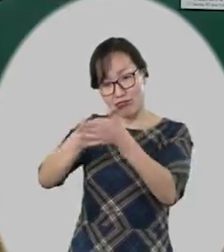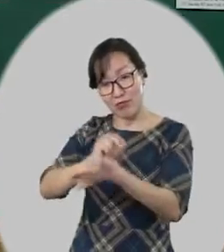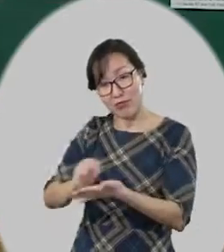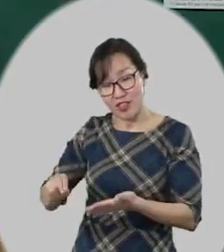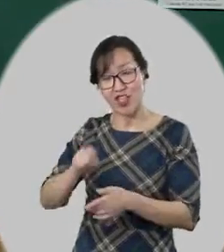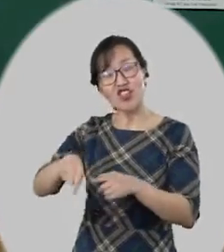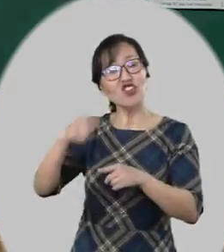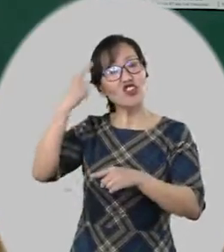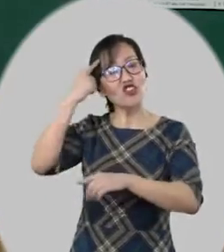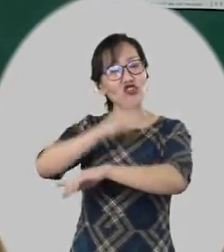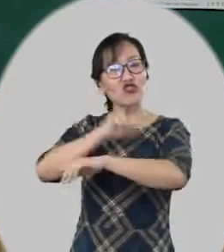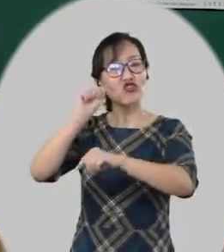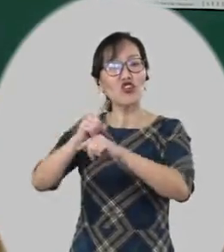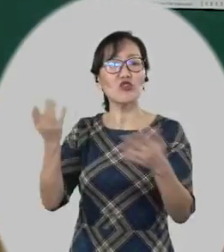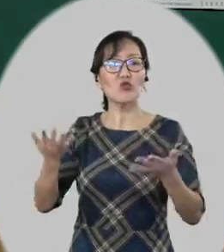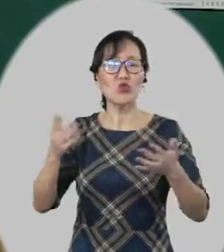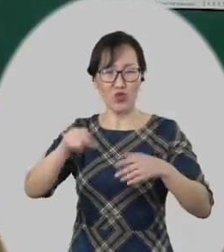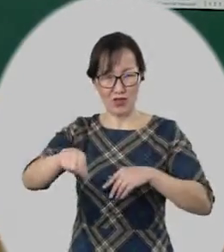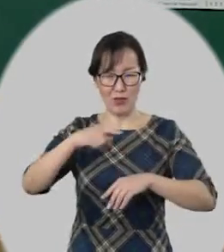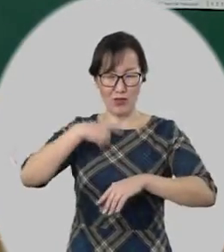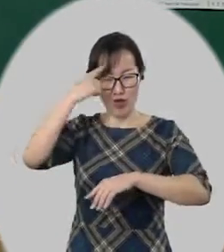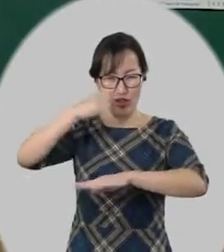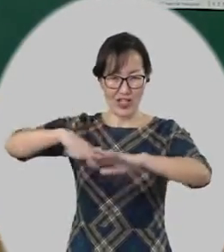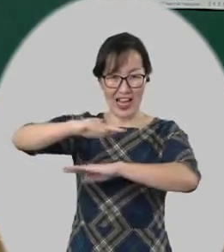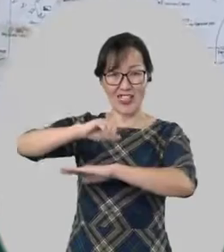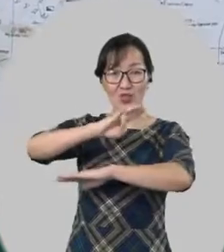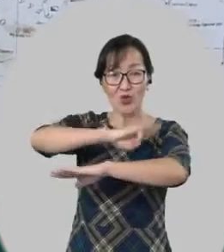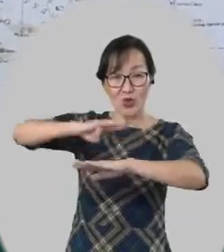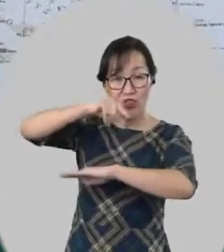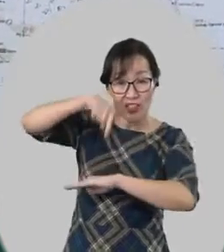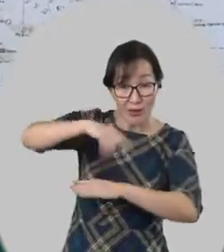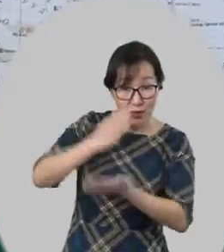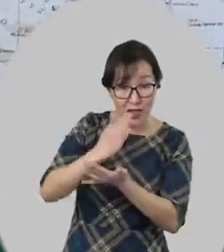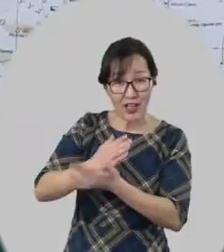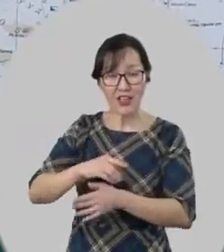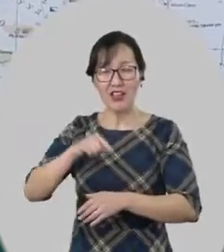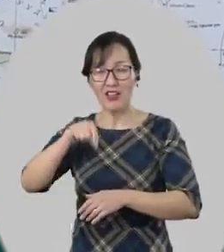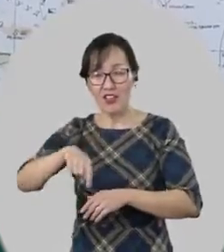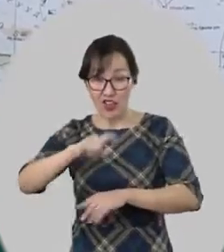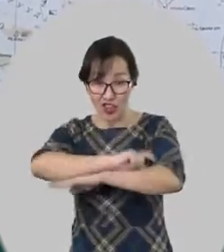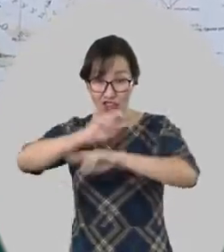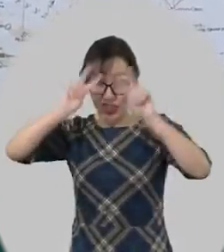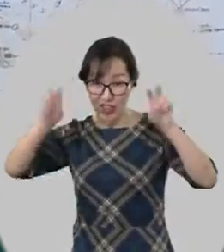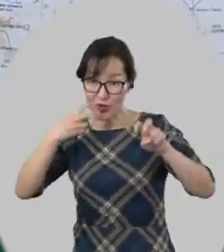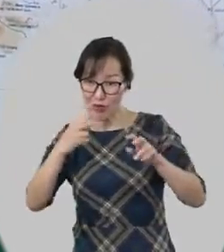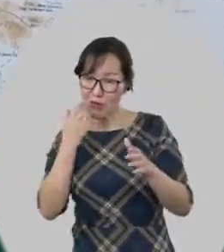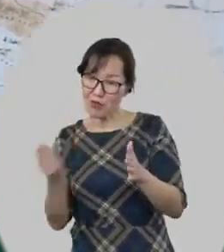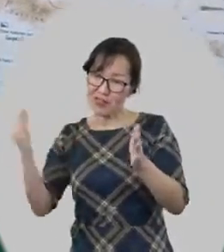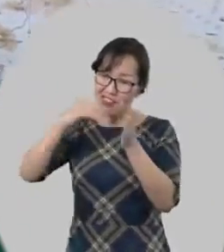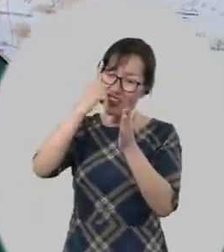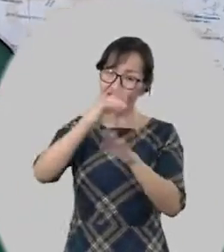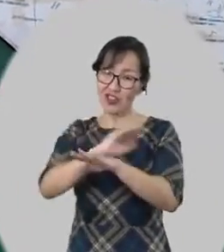маань зорилго бол Монгол орны газрын зурга таних зорилготой байсан учраас бүгдээрээ өнөөдрийн хичээлийг дахиж баттгаж нэг